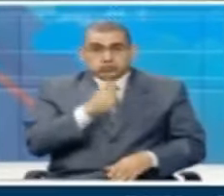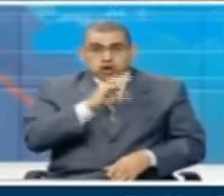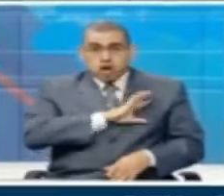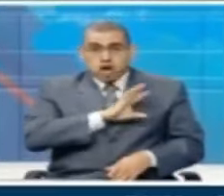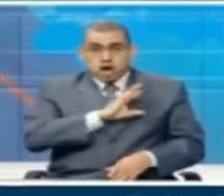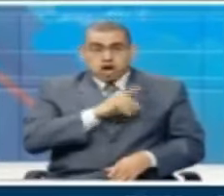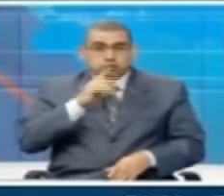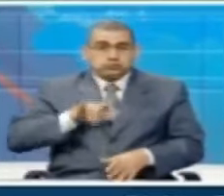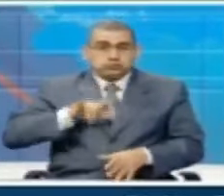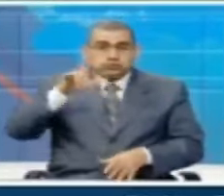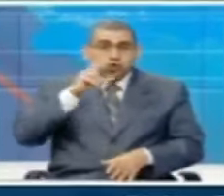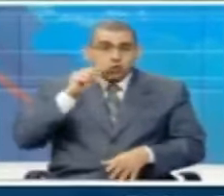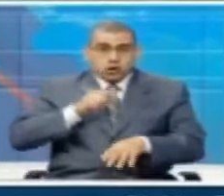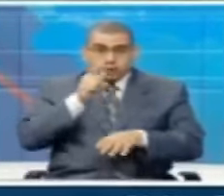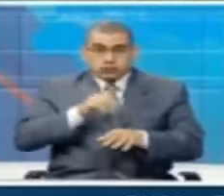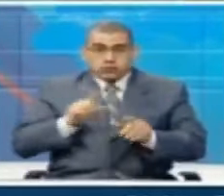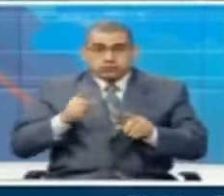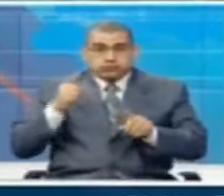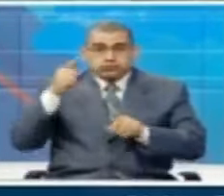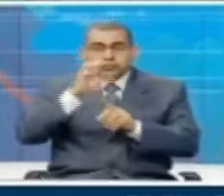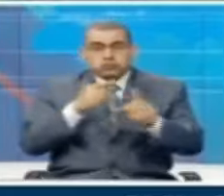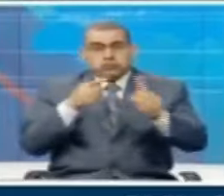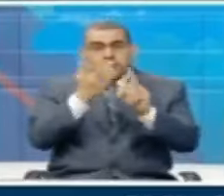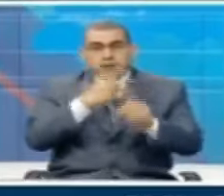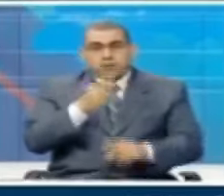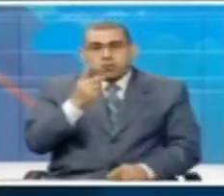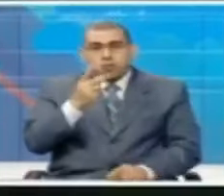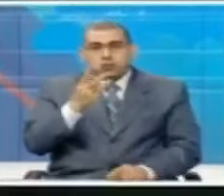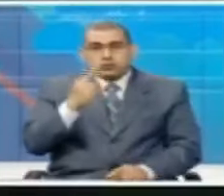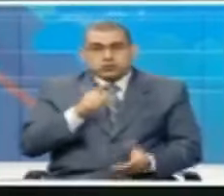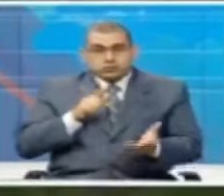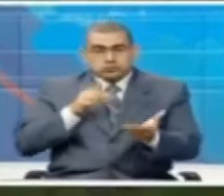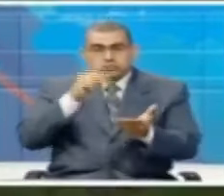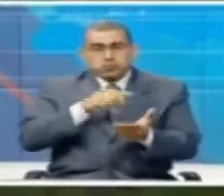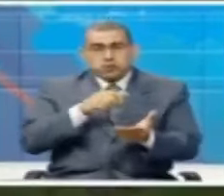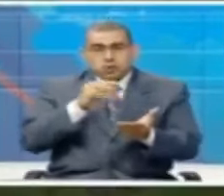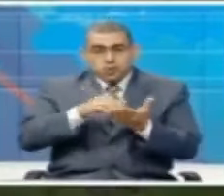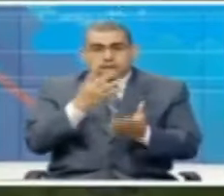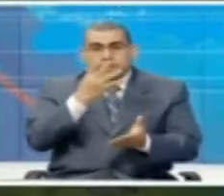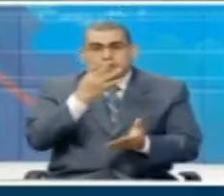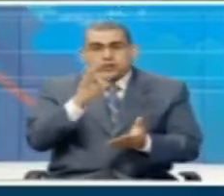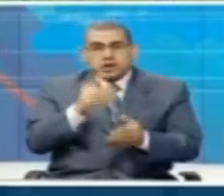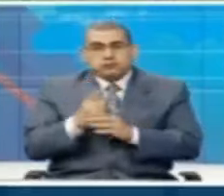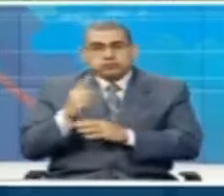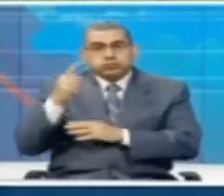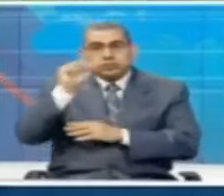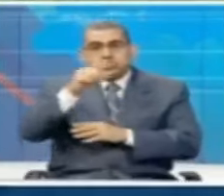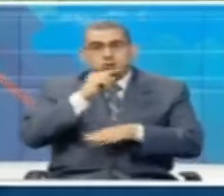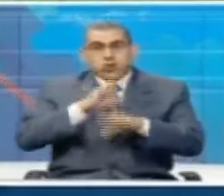القوات الجوية الأوكرانية إن الدفاعات الجوية أسقطت 21 من بين